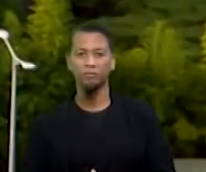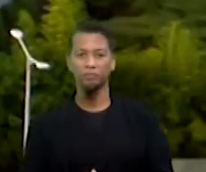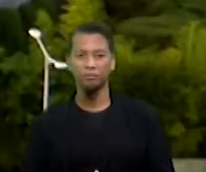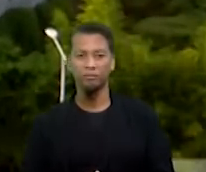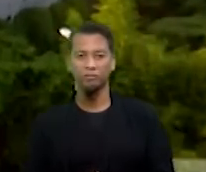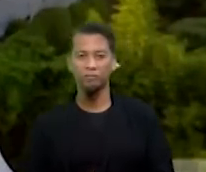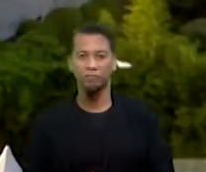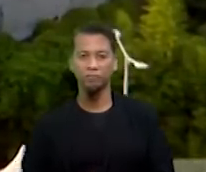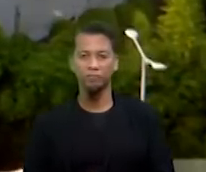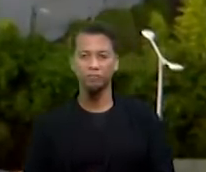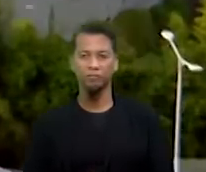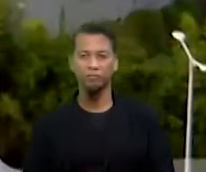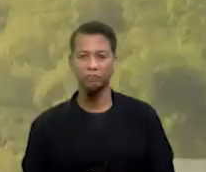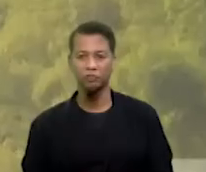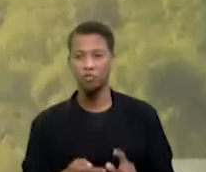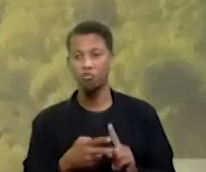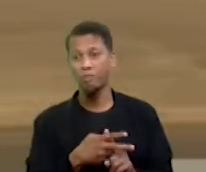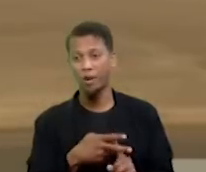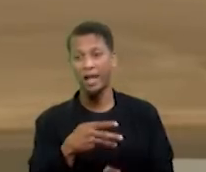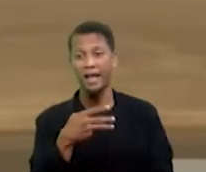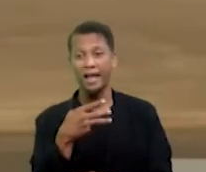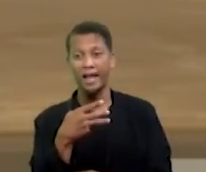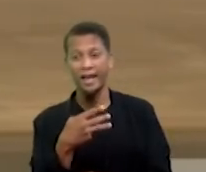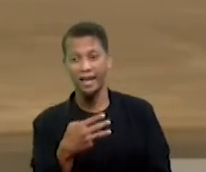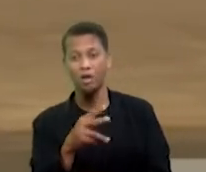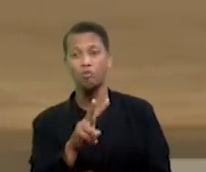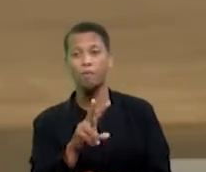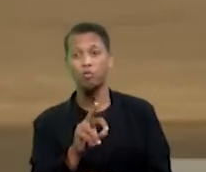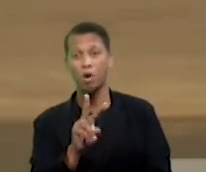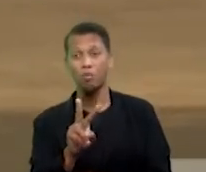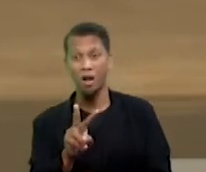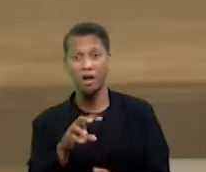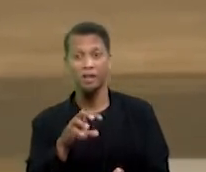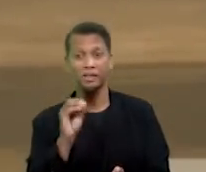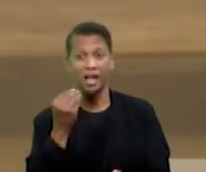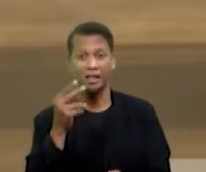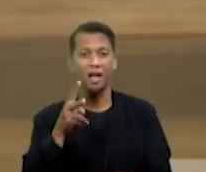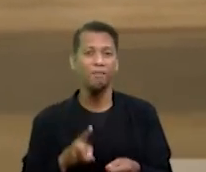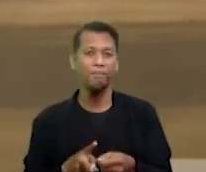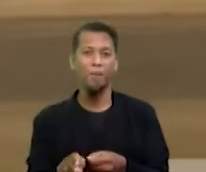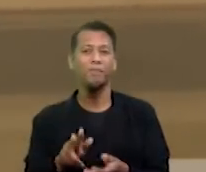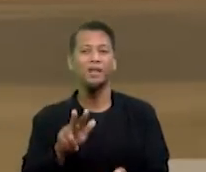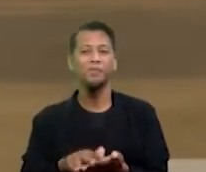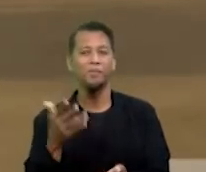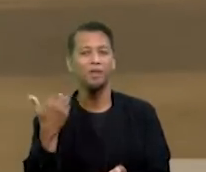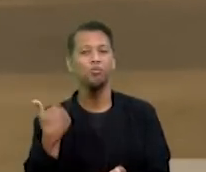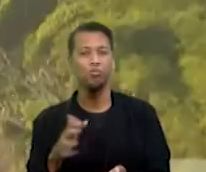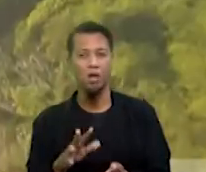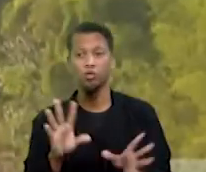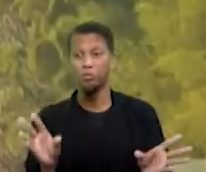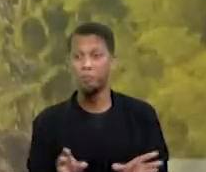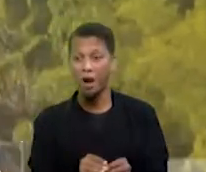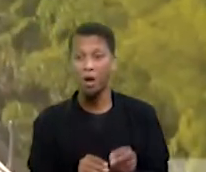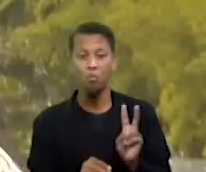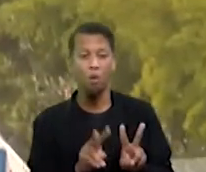Ajang Formula E di Jakarta International E-Prix Ancol Jakarta resmi digelar hari ini. 22 pebalap Formula E akan